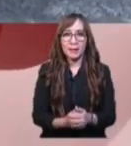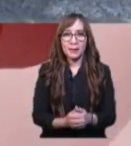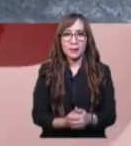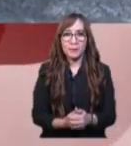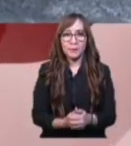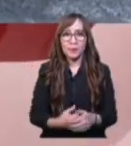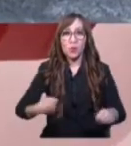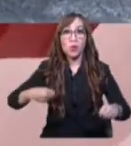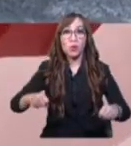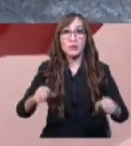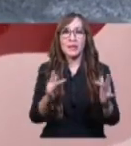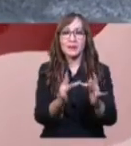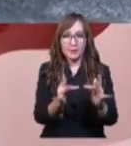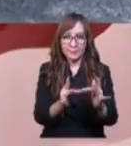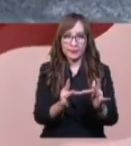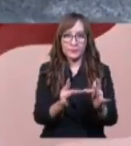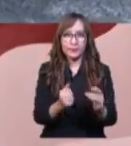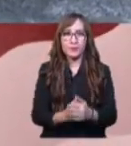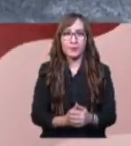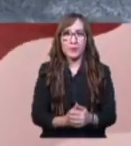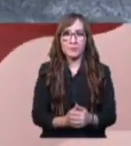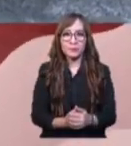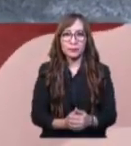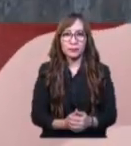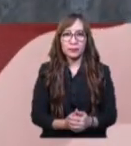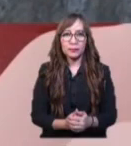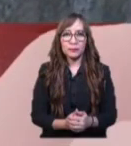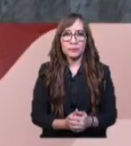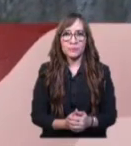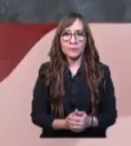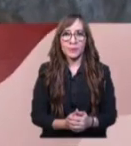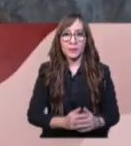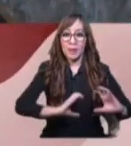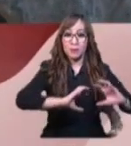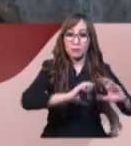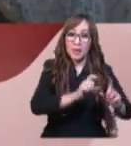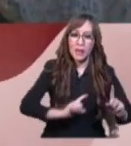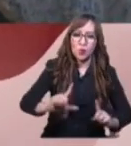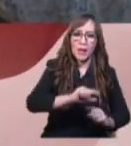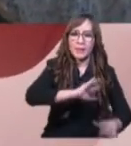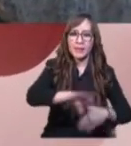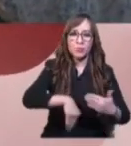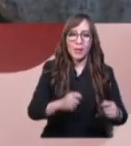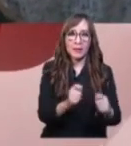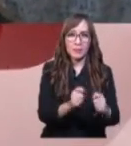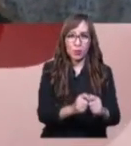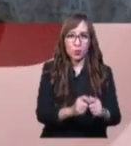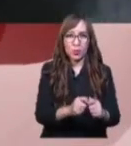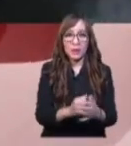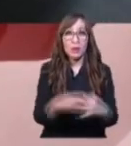dengan perusahaan-perusahaan logistik di satu pasar. Jadi ekosistemnya juga dibentuk. Itu untuk usaha mikro yang